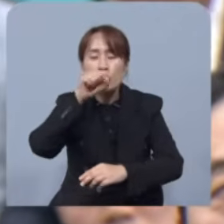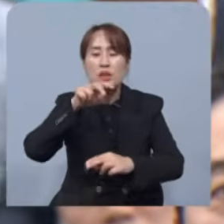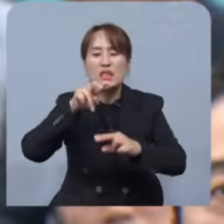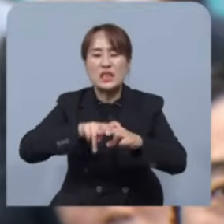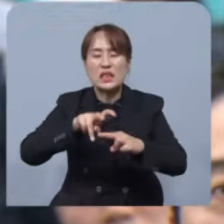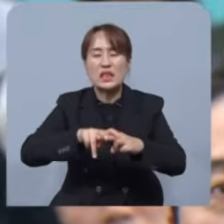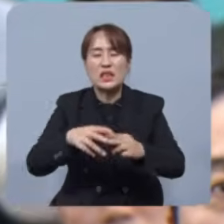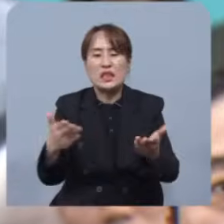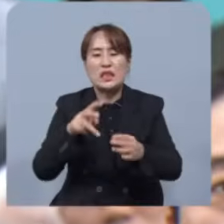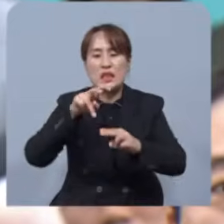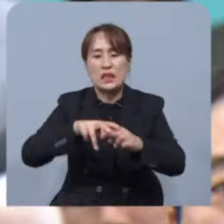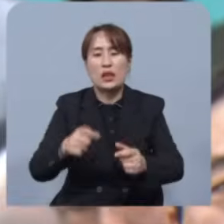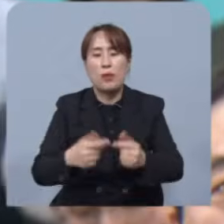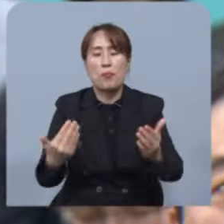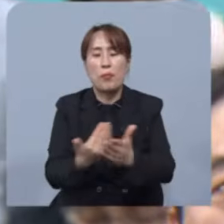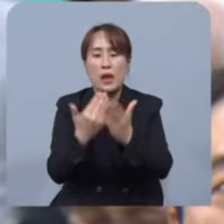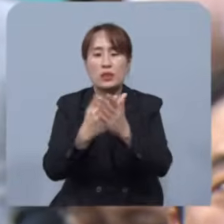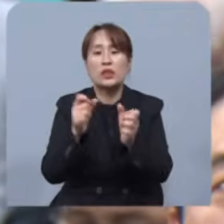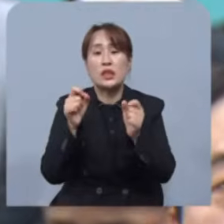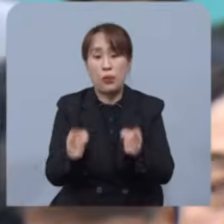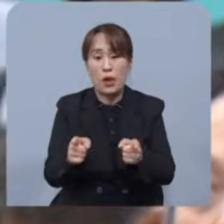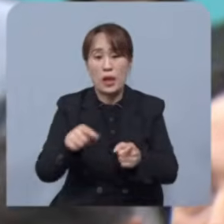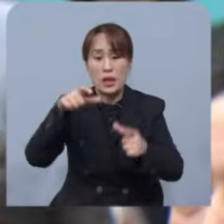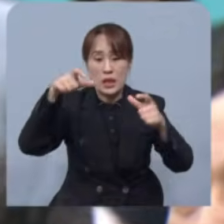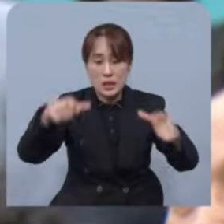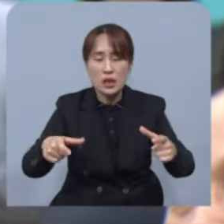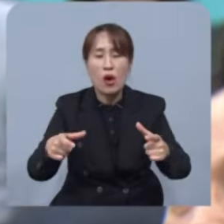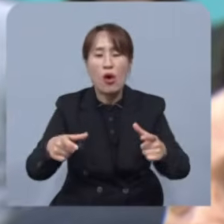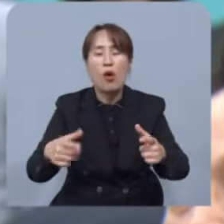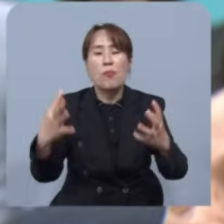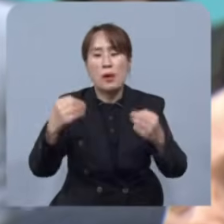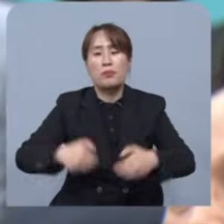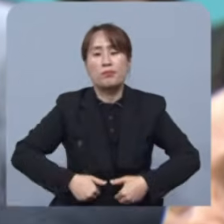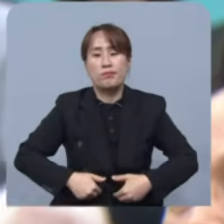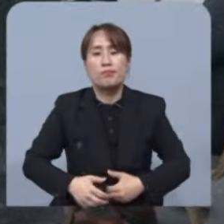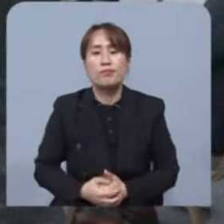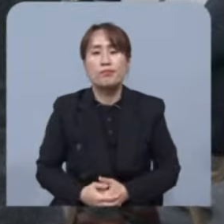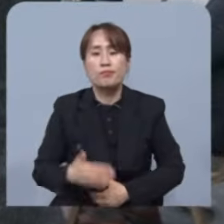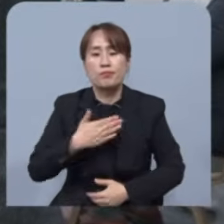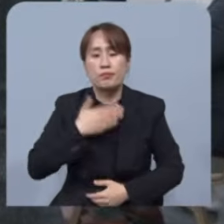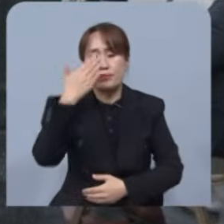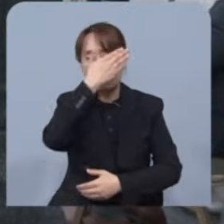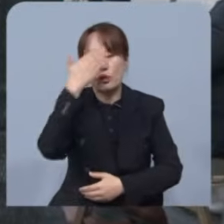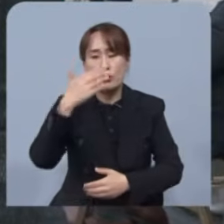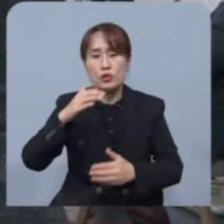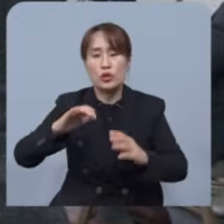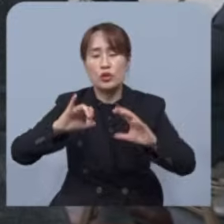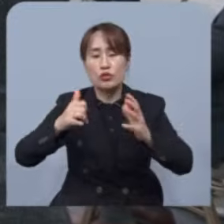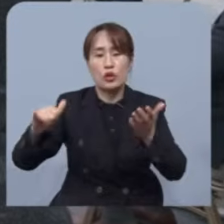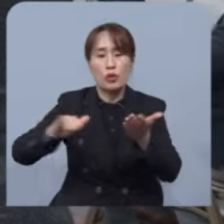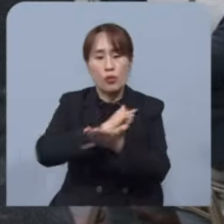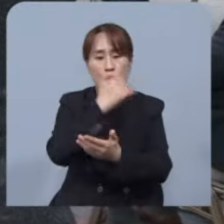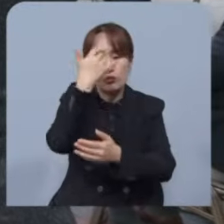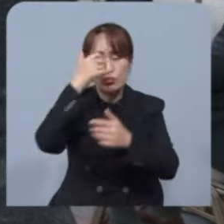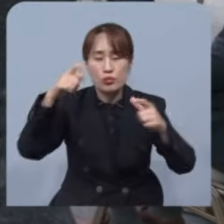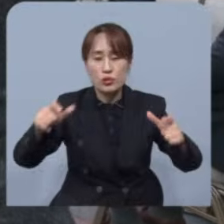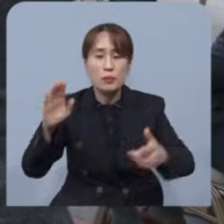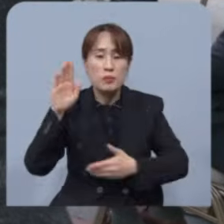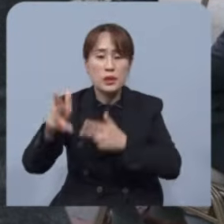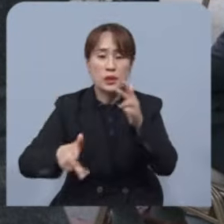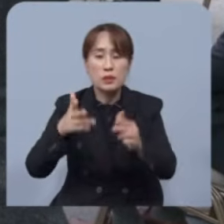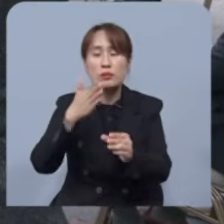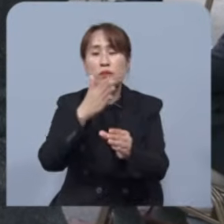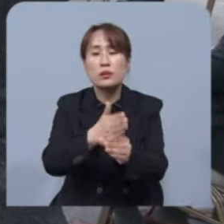일자리와 성장의 기회가 이 지역 안에서 만들어져야 한다고 생각합니다. 저는 청주국제공항과 충북의 미래